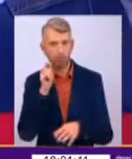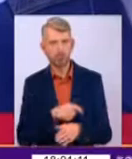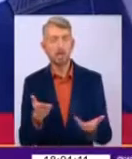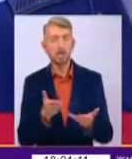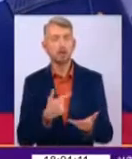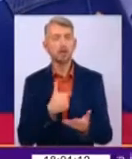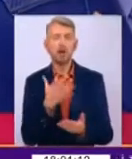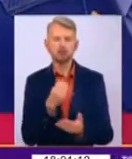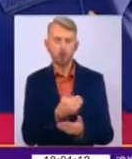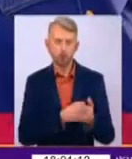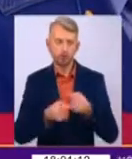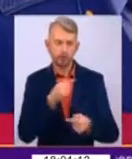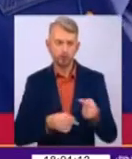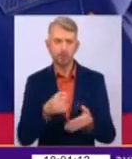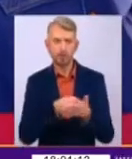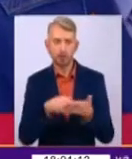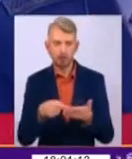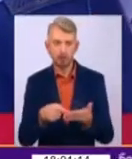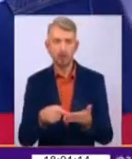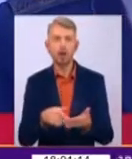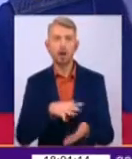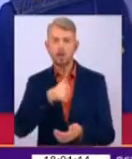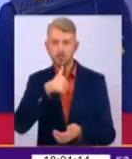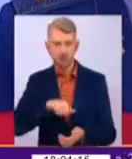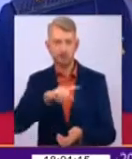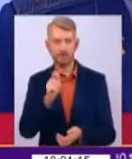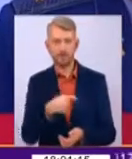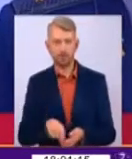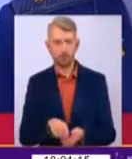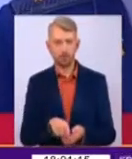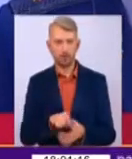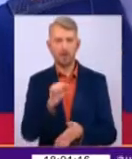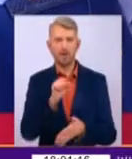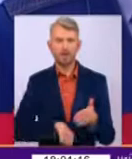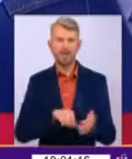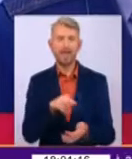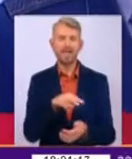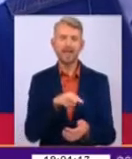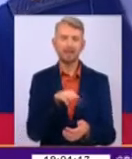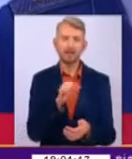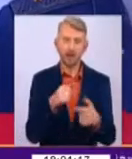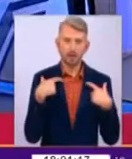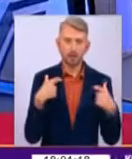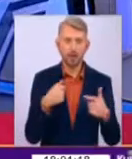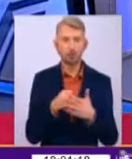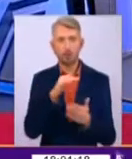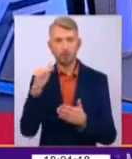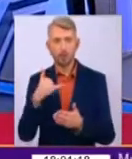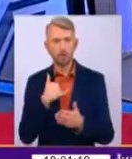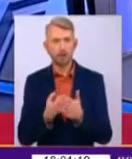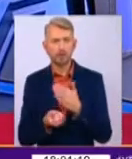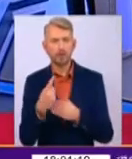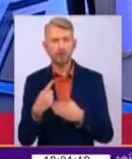я ще хочу повернутися і підкреслити, пройшов війну уже від лейтенанта до ступінь. У нас